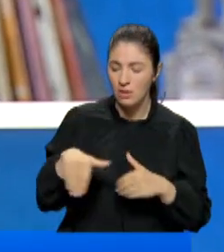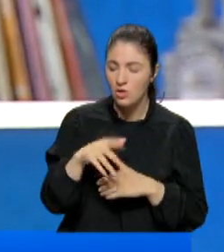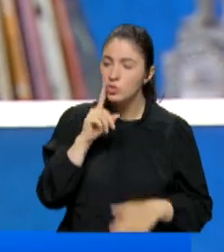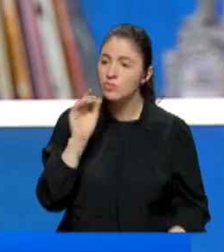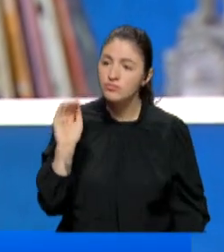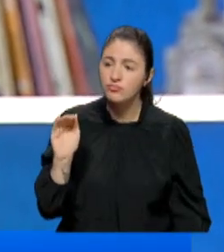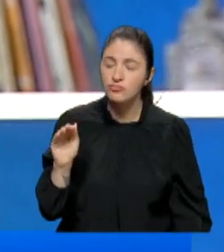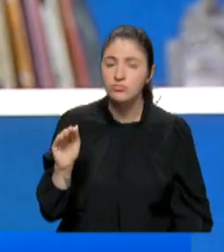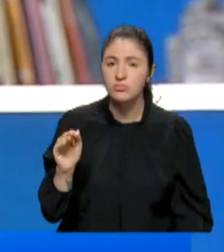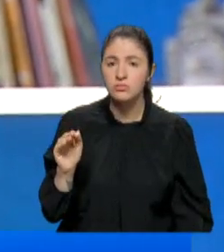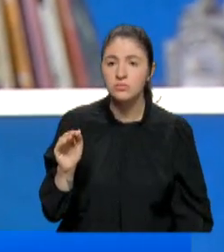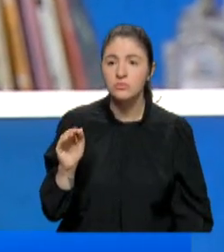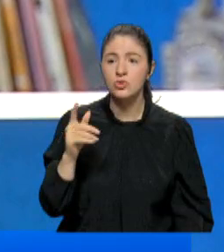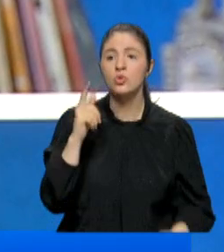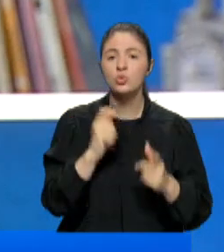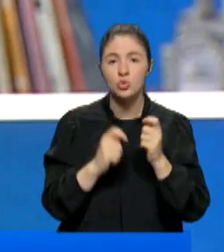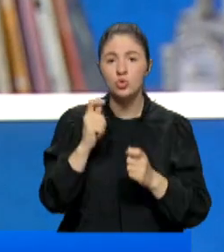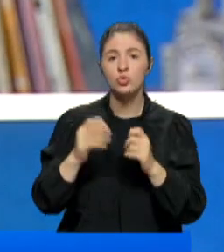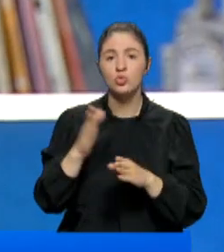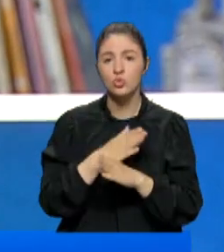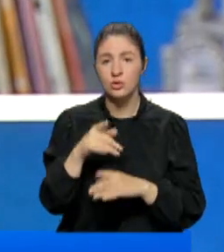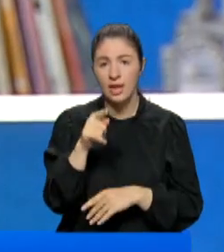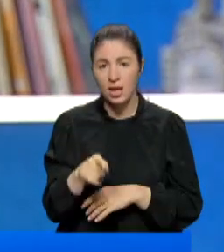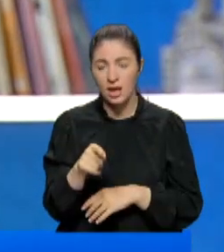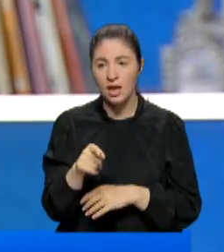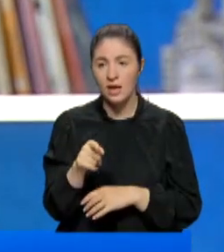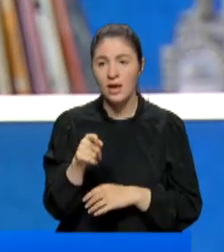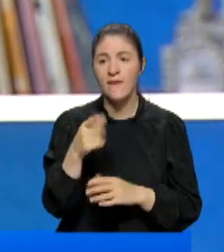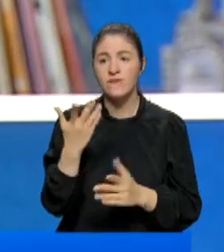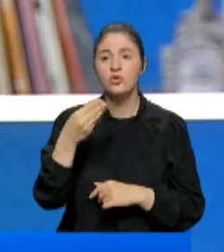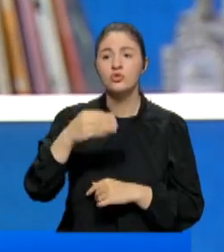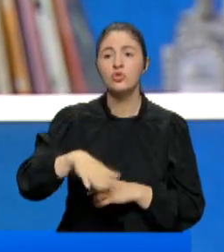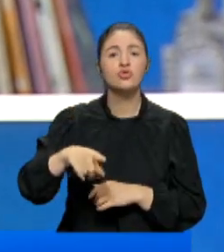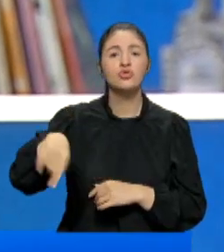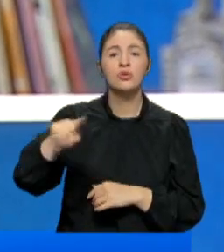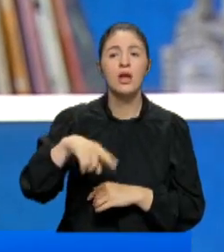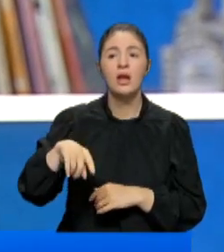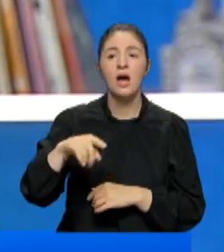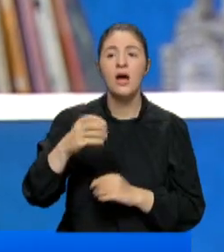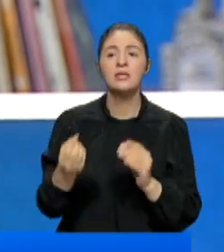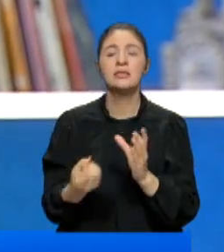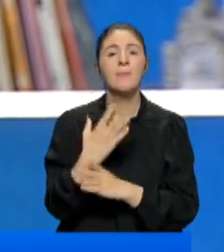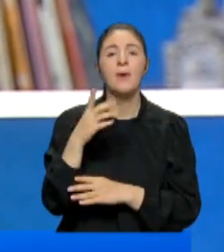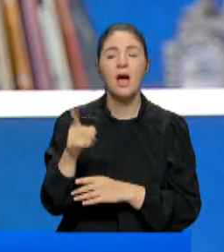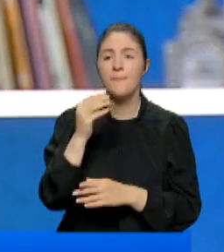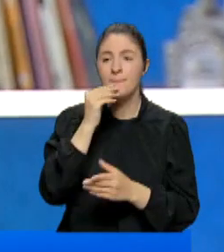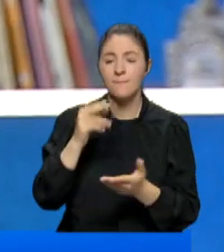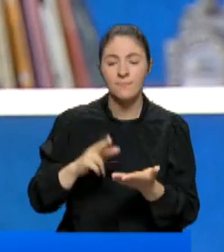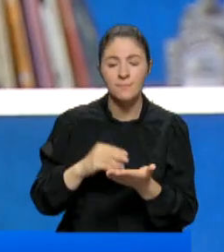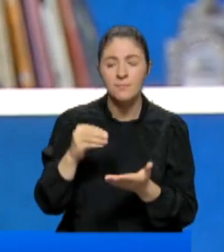içerisinde sormuştum. İşte süt ve süt ürünleri ve çocuklara işte sabahları